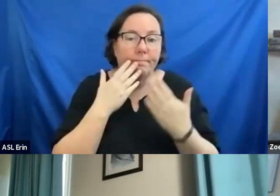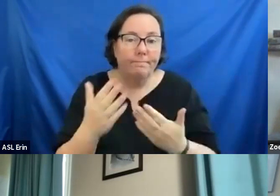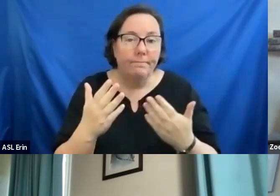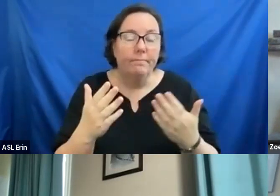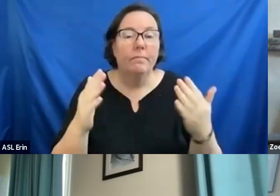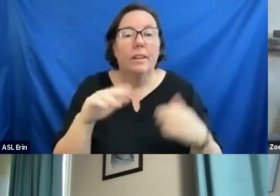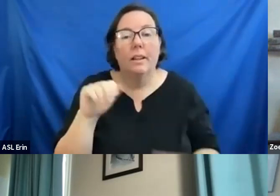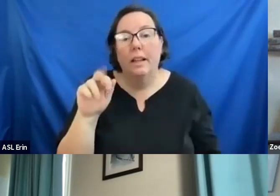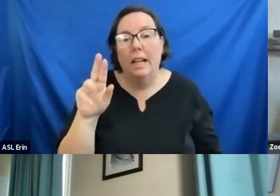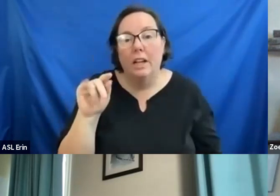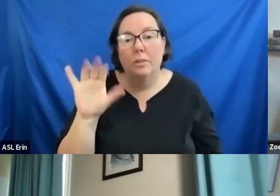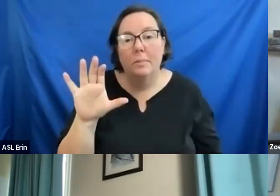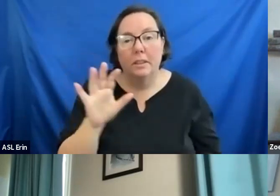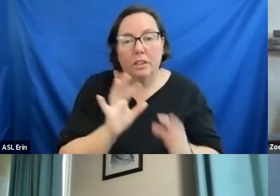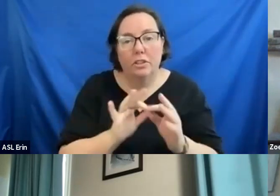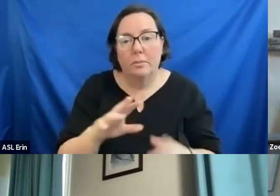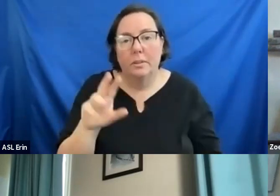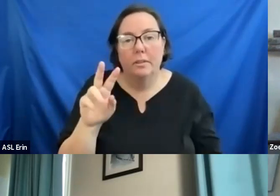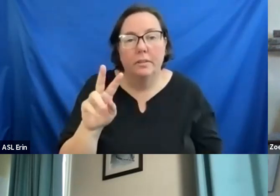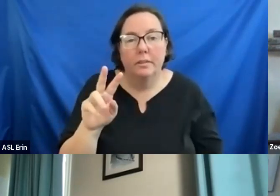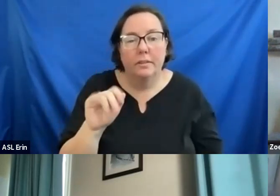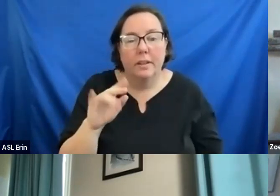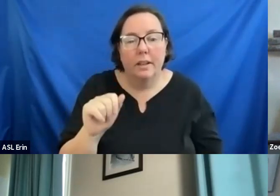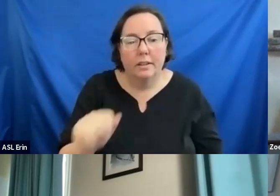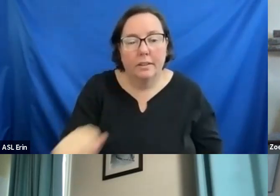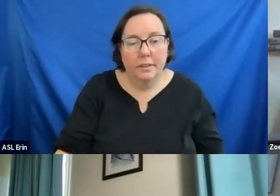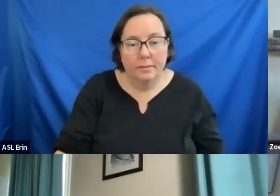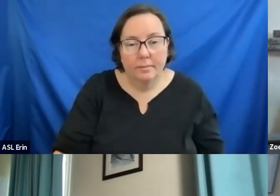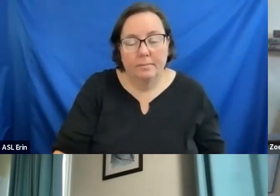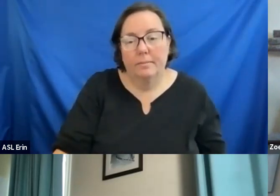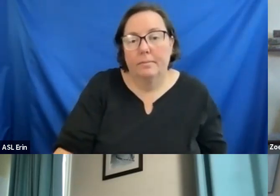Our Arabic interpreter is Gada Siddiq.